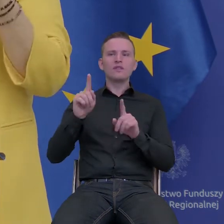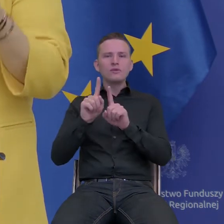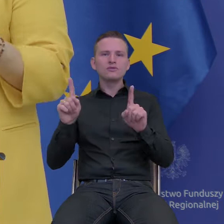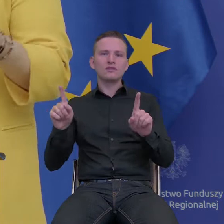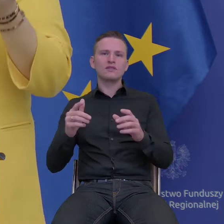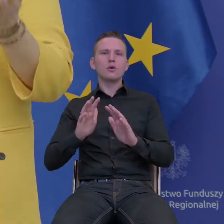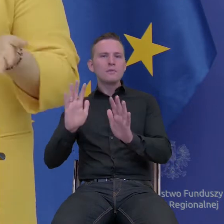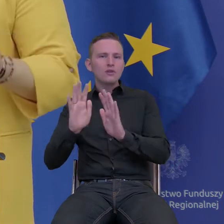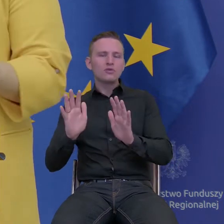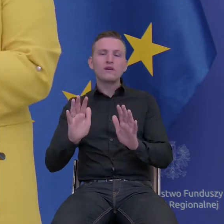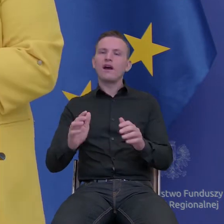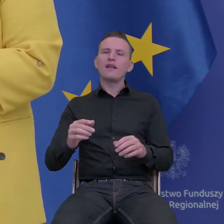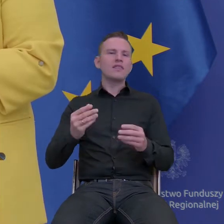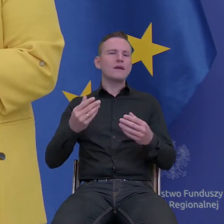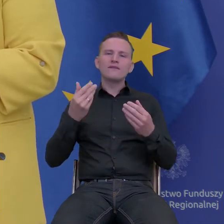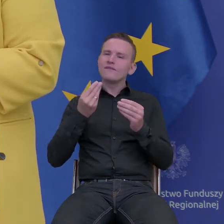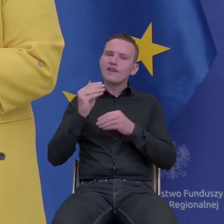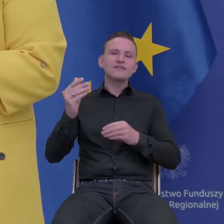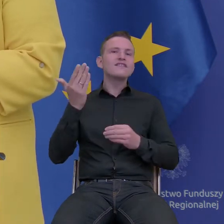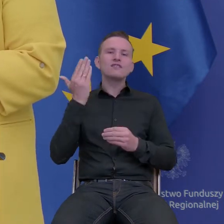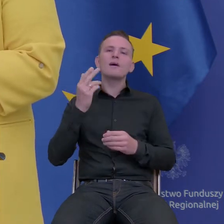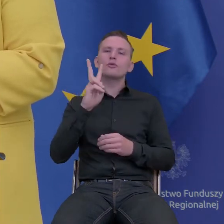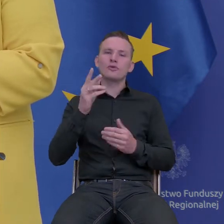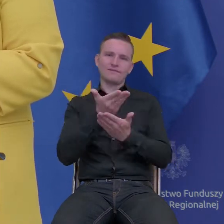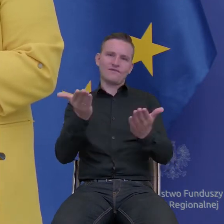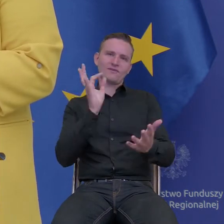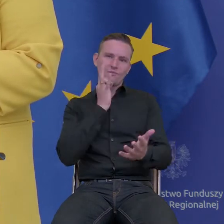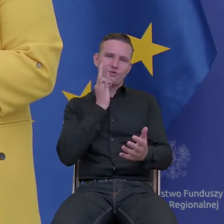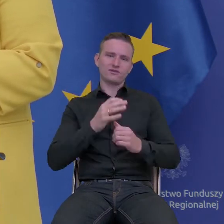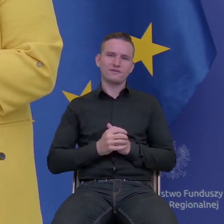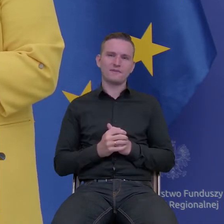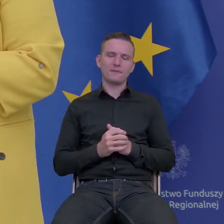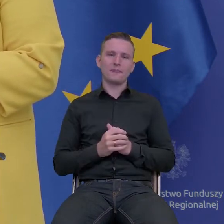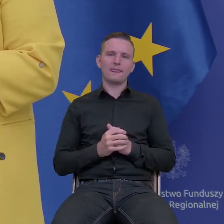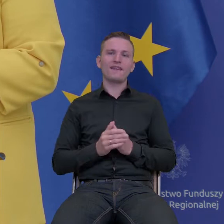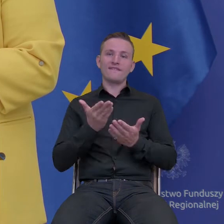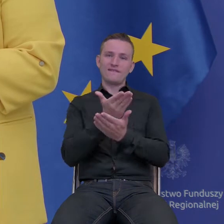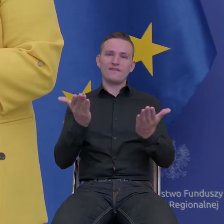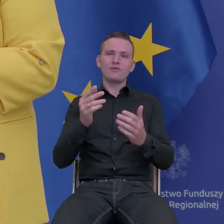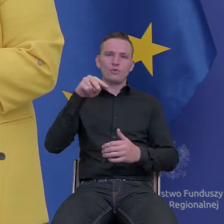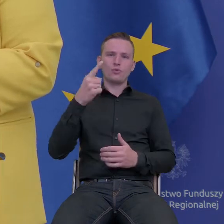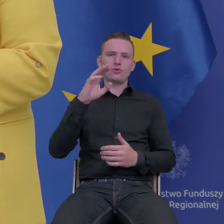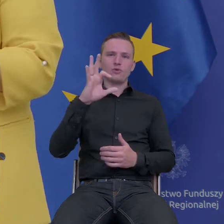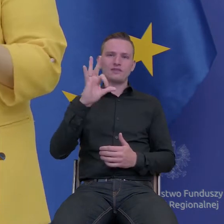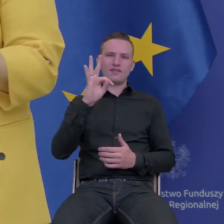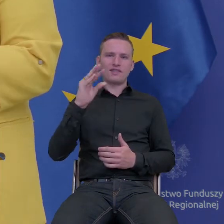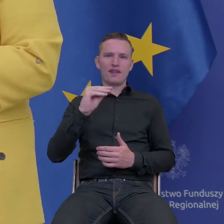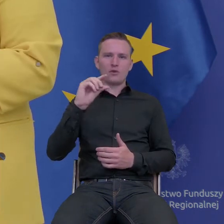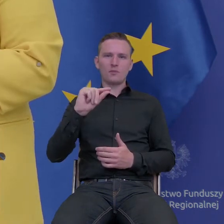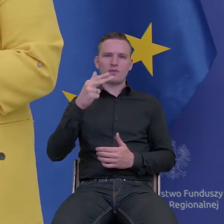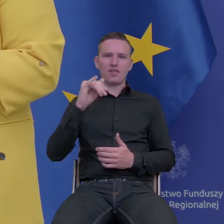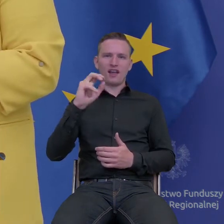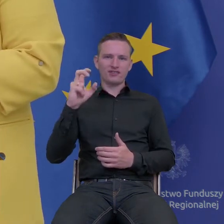gala konkursu Udostępniacze 2.0 to taka bardzo niezwykła gala,